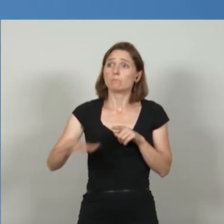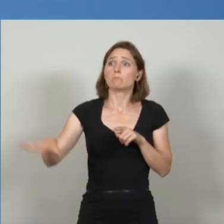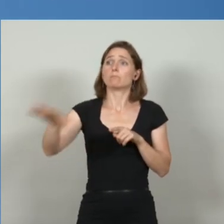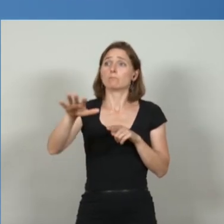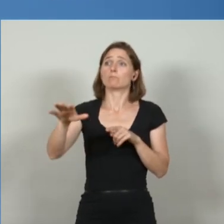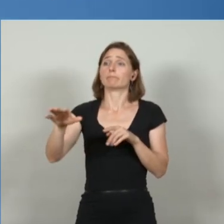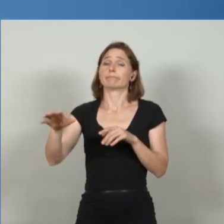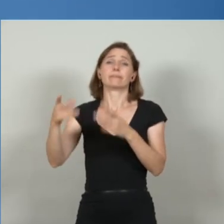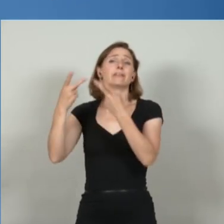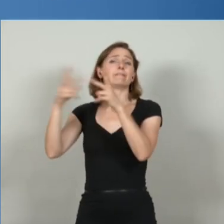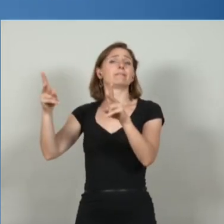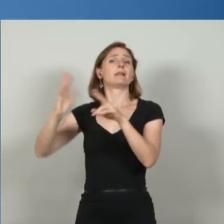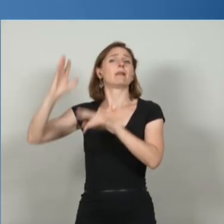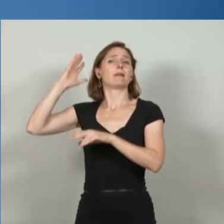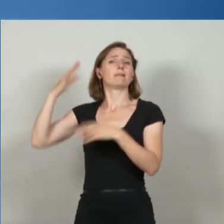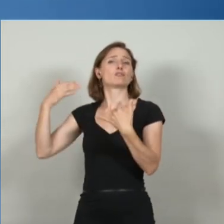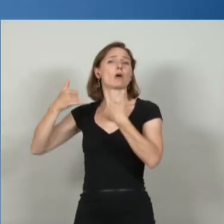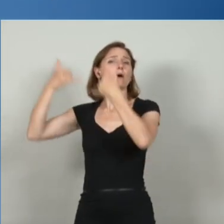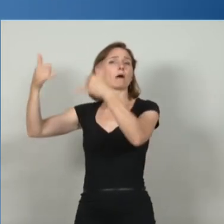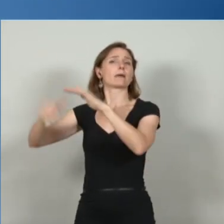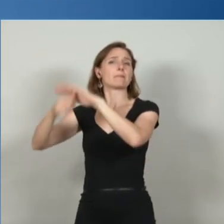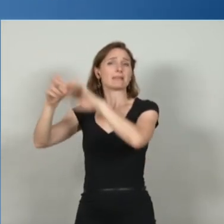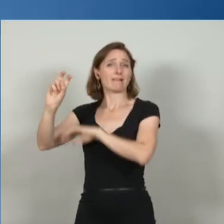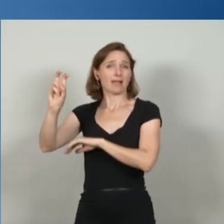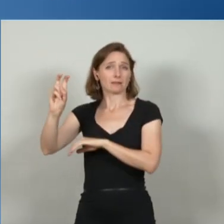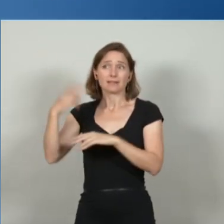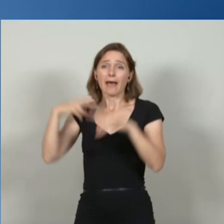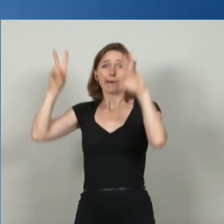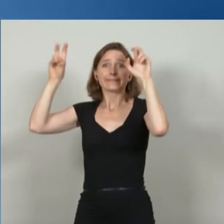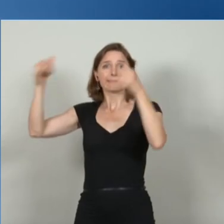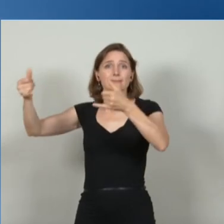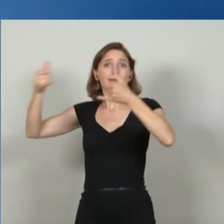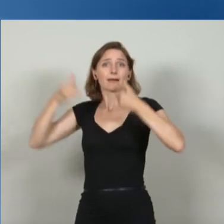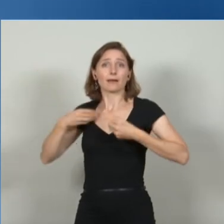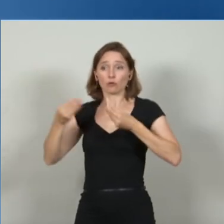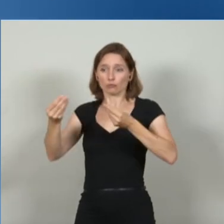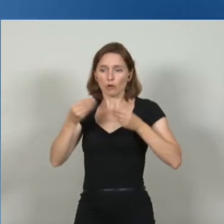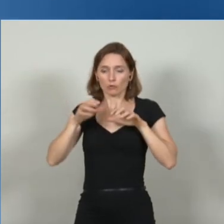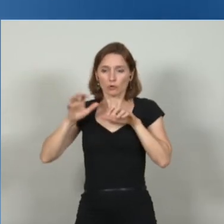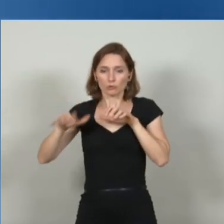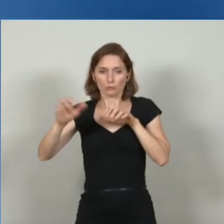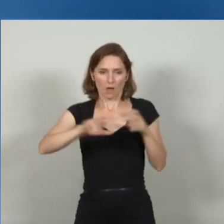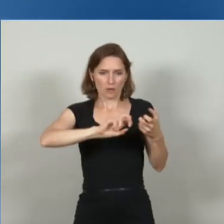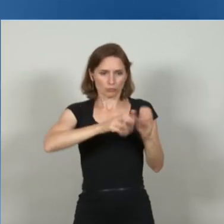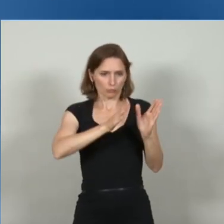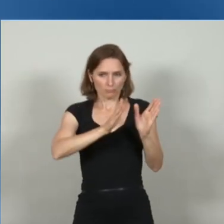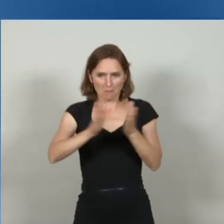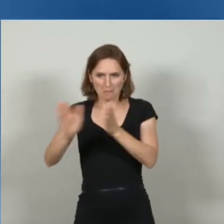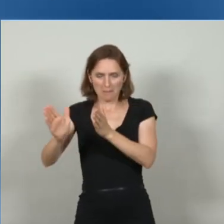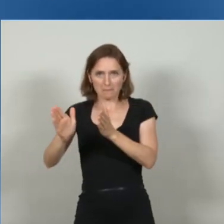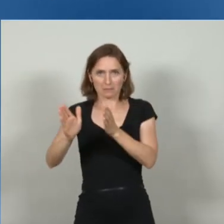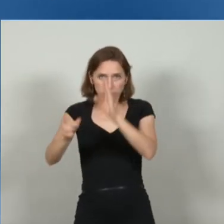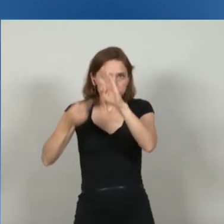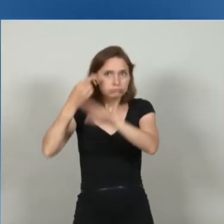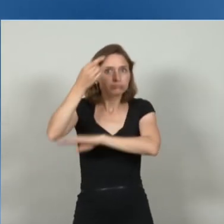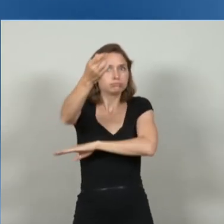précédents ce titre de capital verte est un titre qui structure le territoire de façon durable qui sert